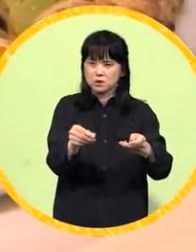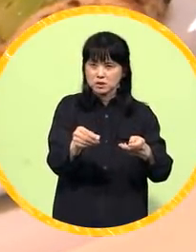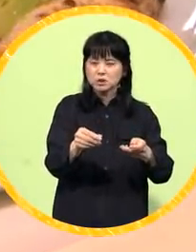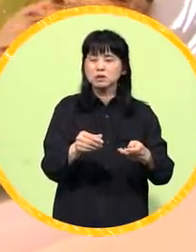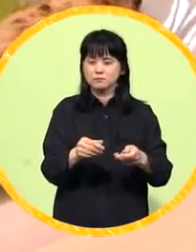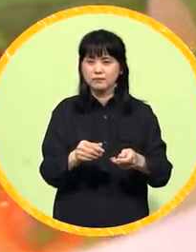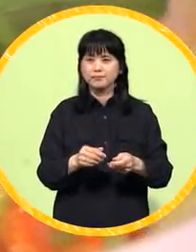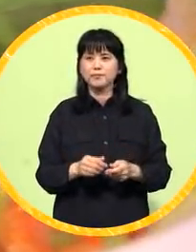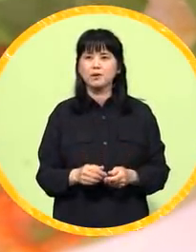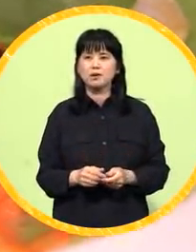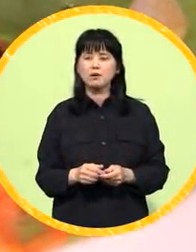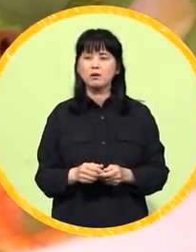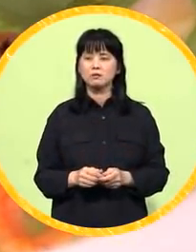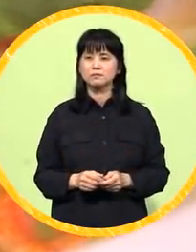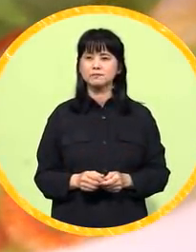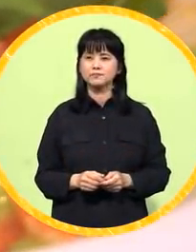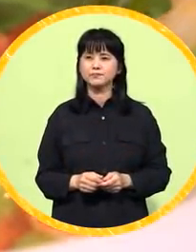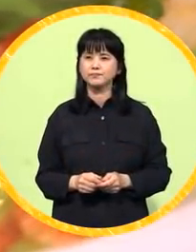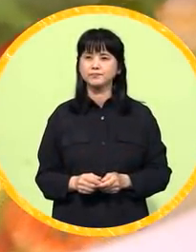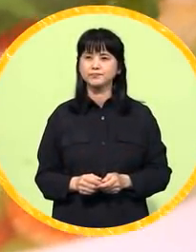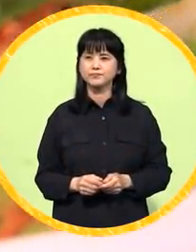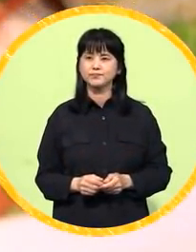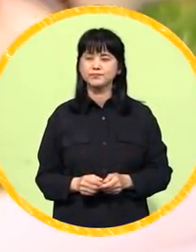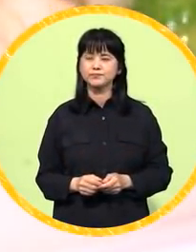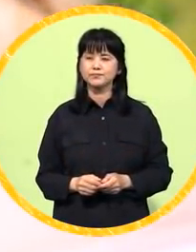ねっを